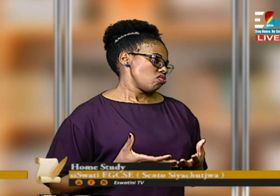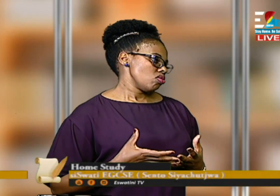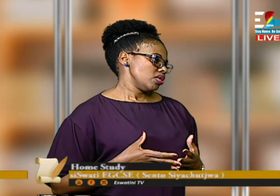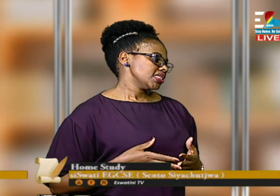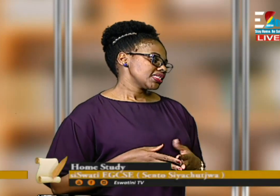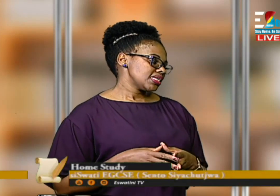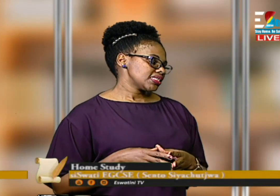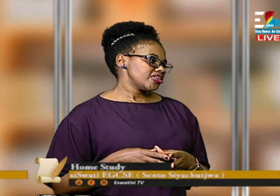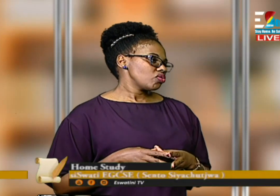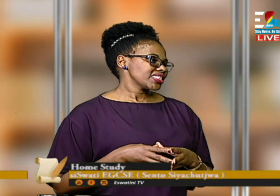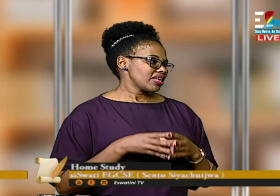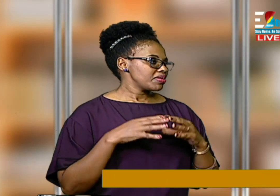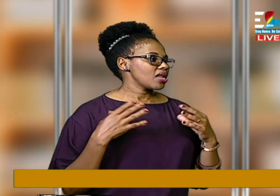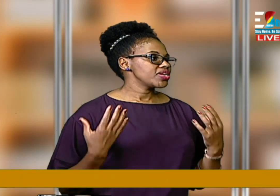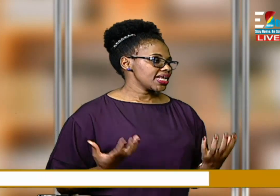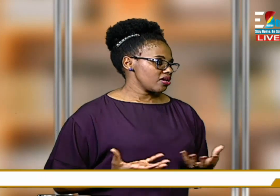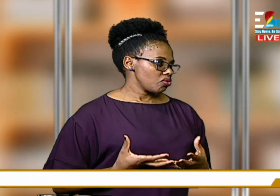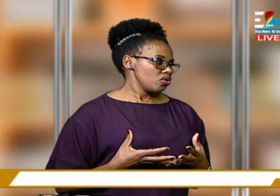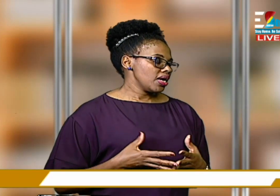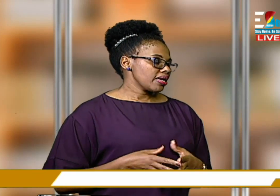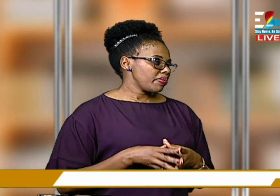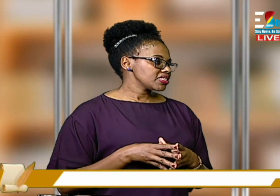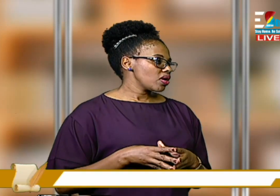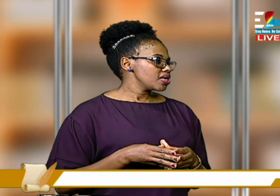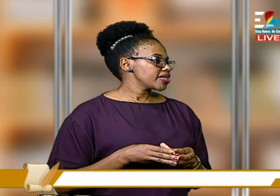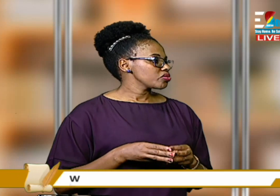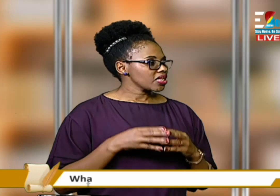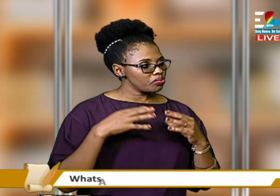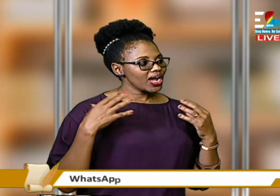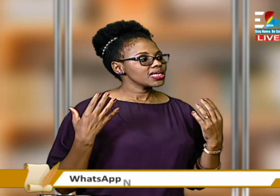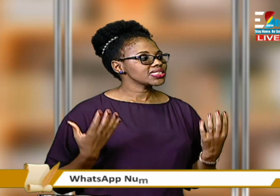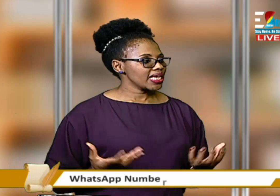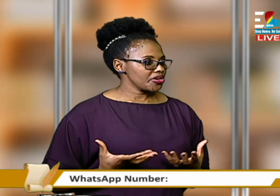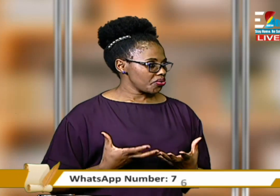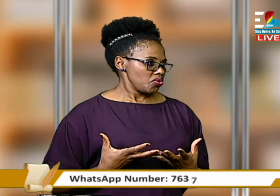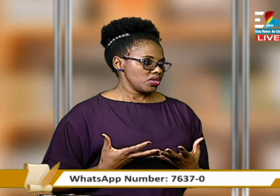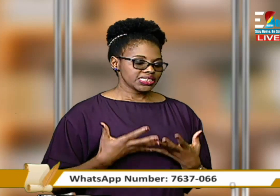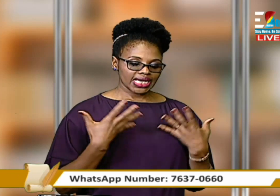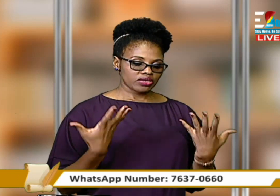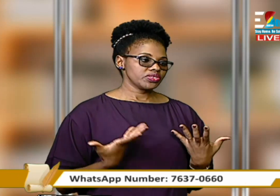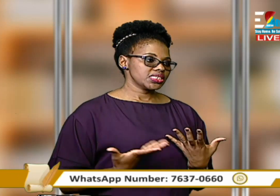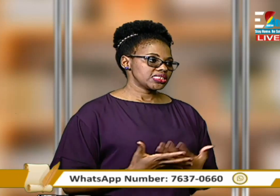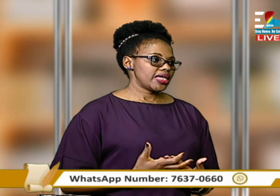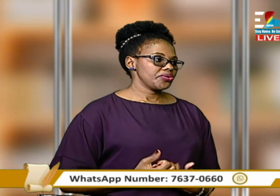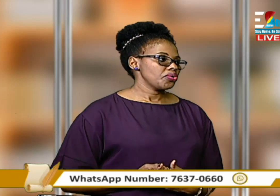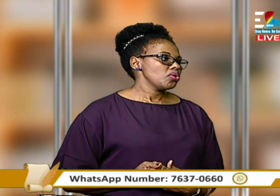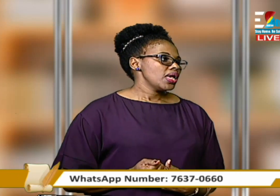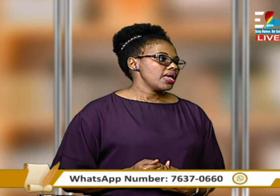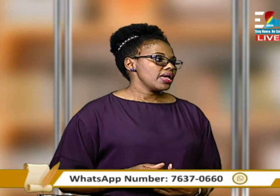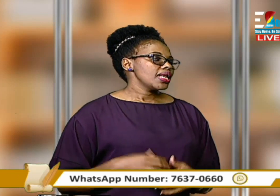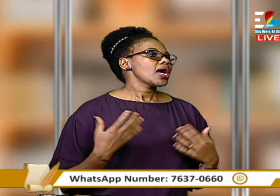luhlelo. Okay. Sihloko sanamhla luhlelo. Ngiphansi kwaleli hlelo sitabuka sendo. Sakhiwo